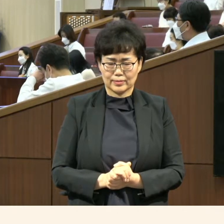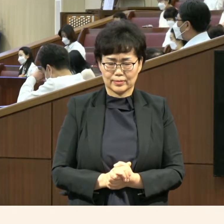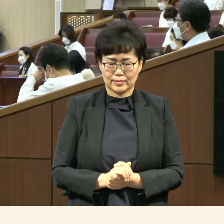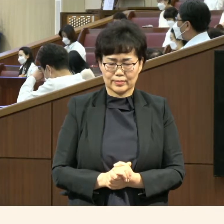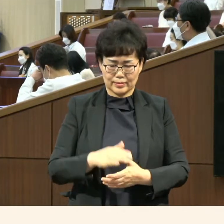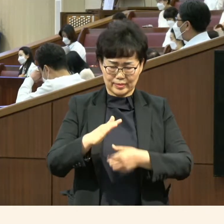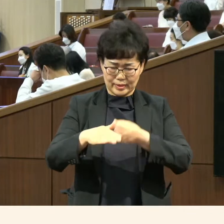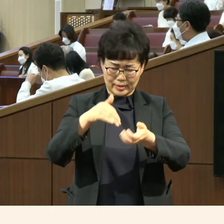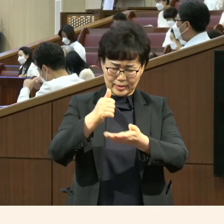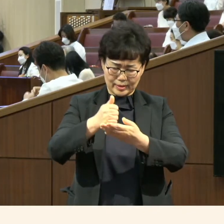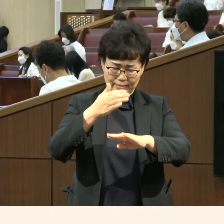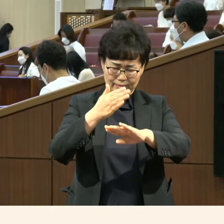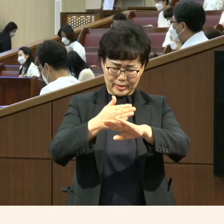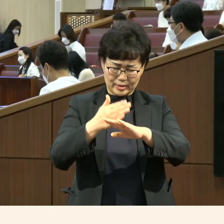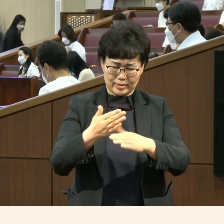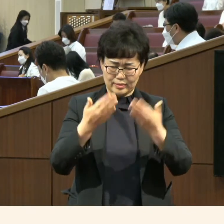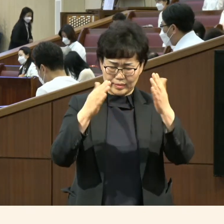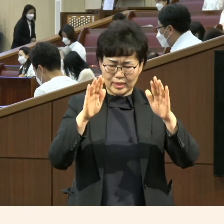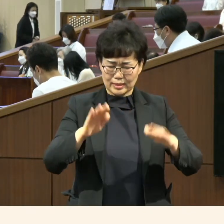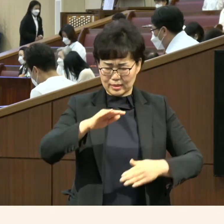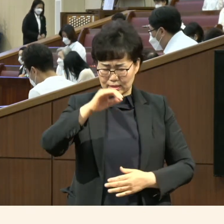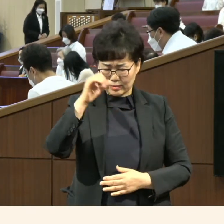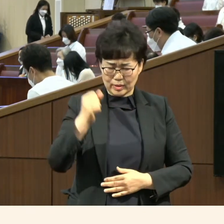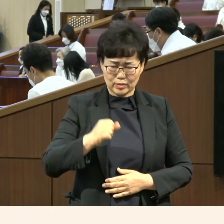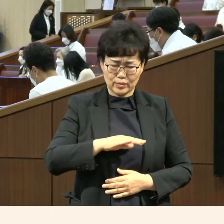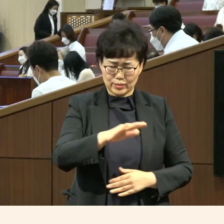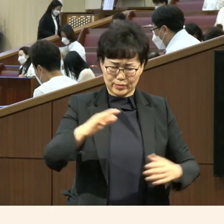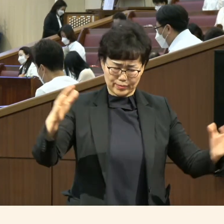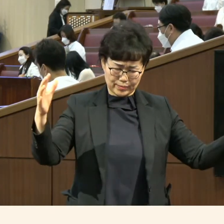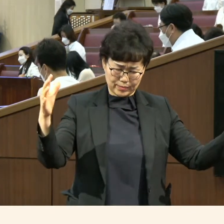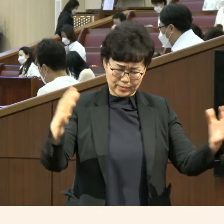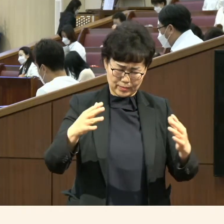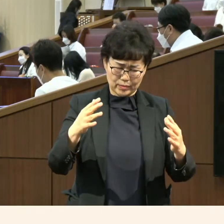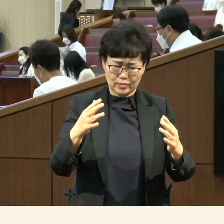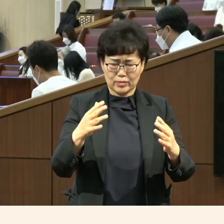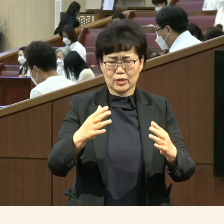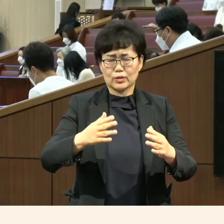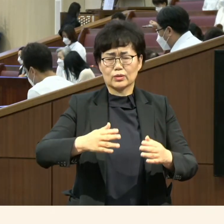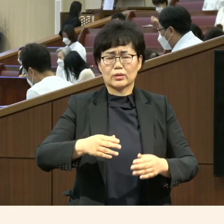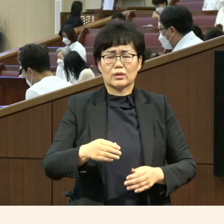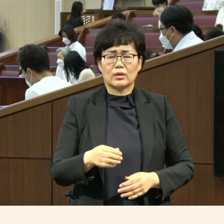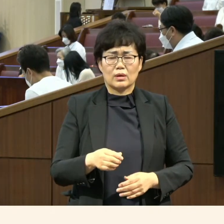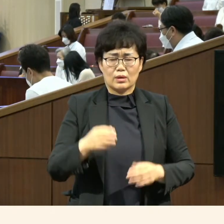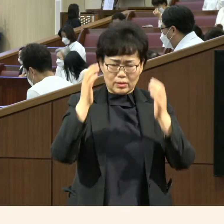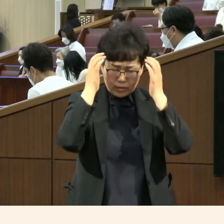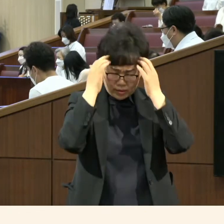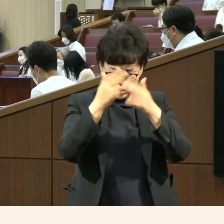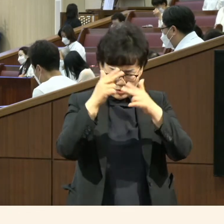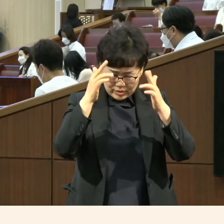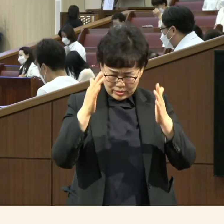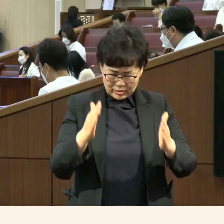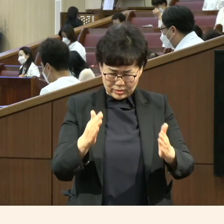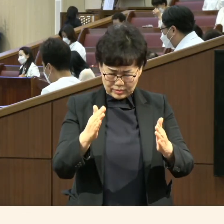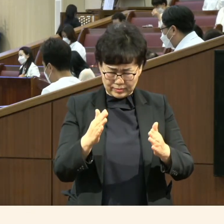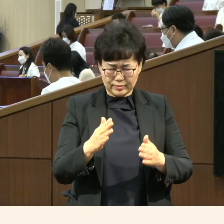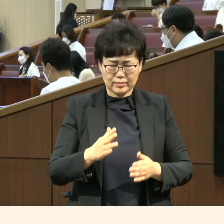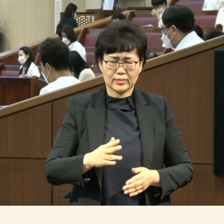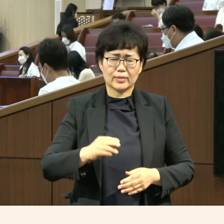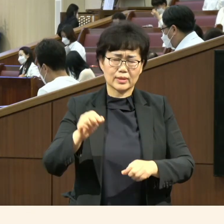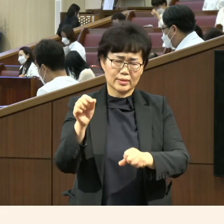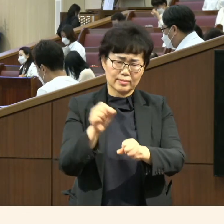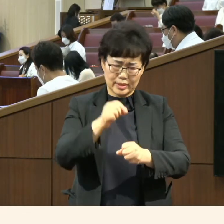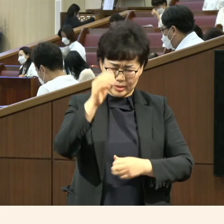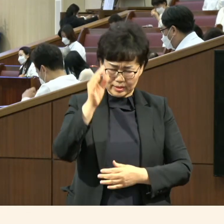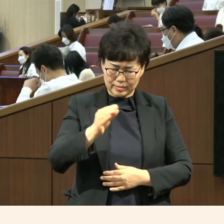하나님 감사합니다. 오늘 이 새벽에도 우리를 불러주시고 고난주간을 맞아 특별히 그리스도의 십자가를 묵상하며